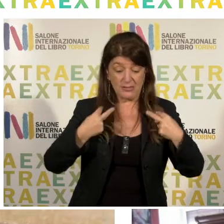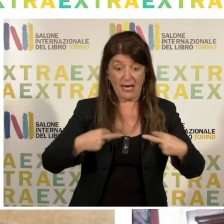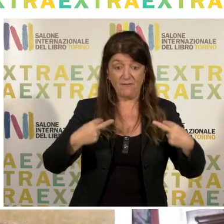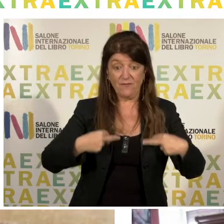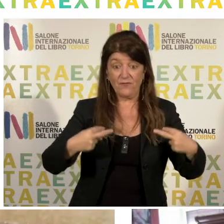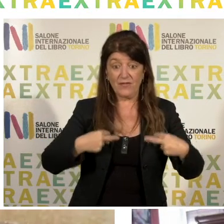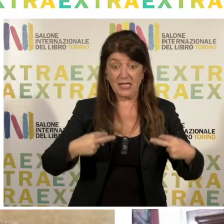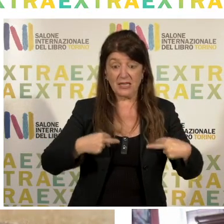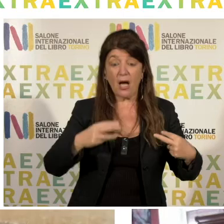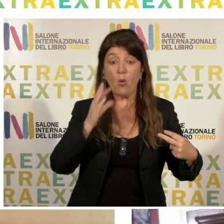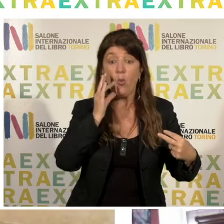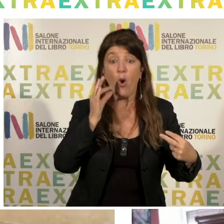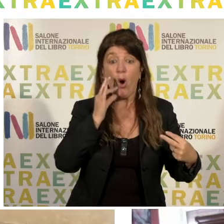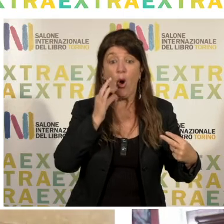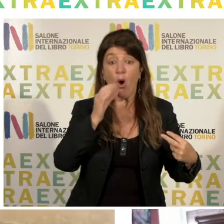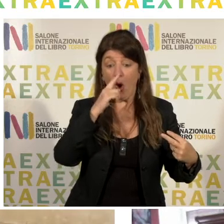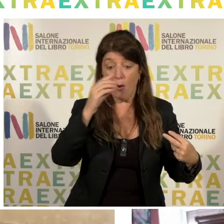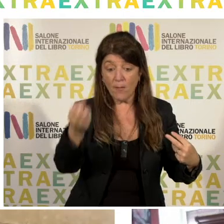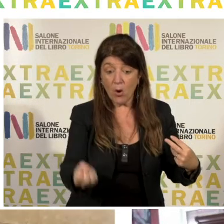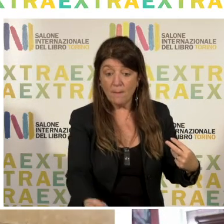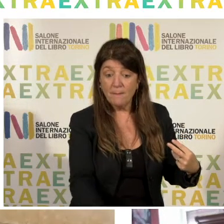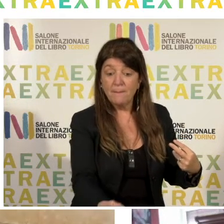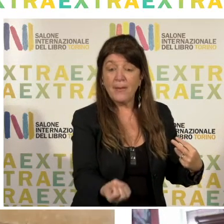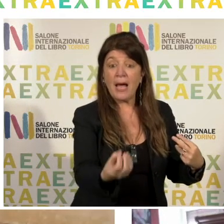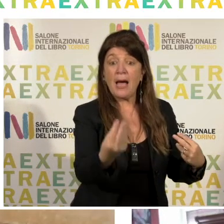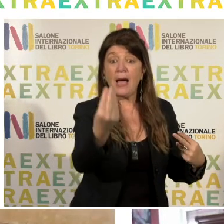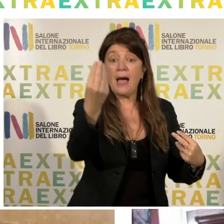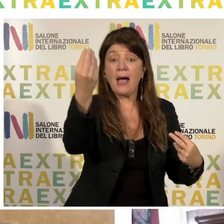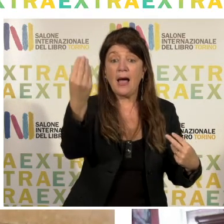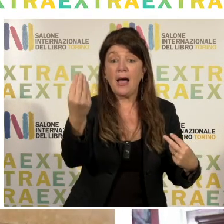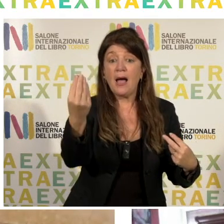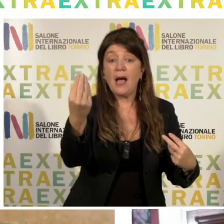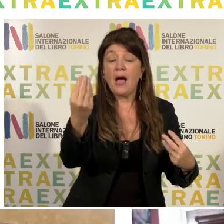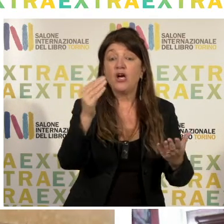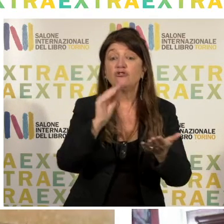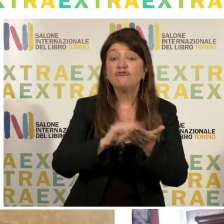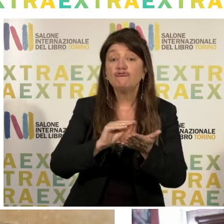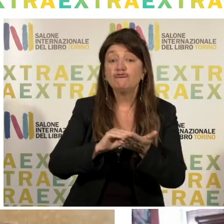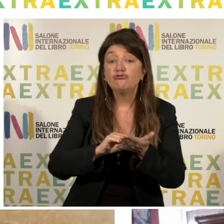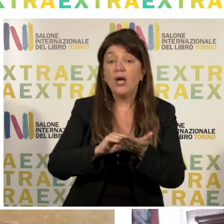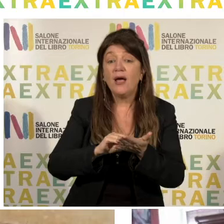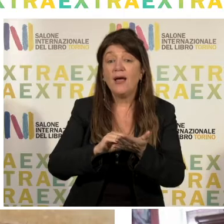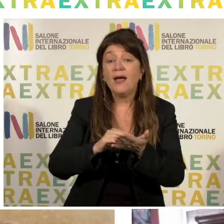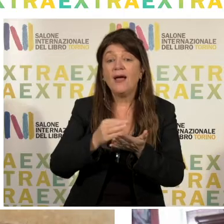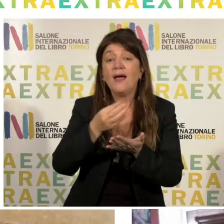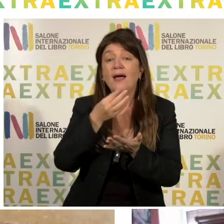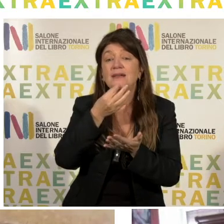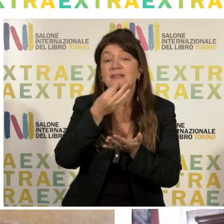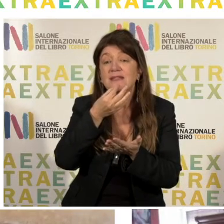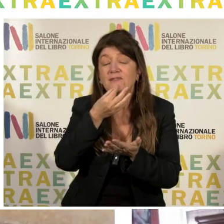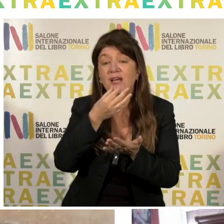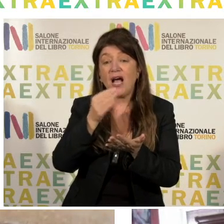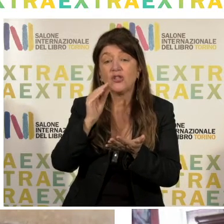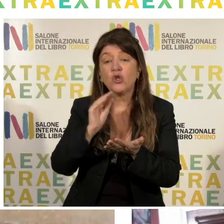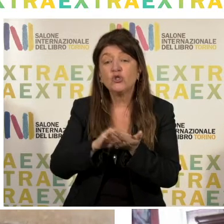dell'uomo, è priva di senso, non ha scopo alcuno, è il frutto di quello che Camus, in una